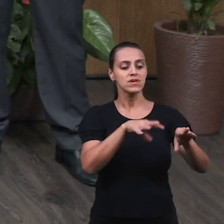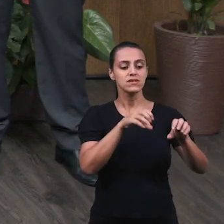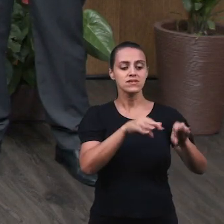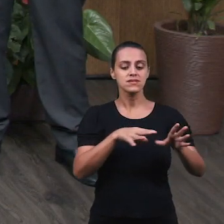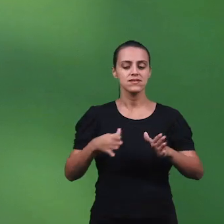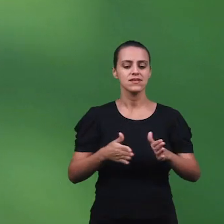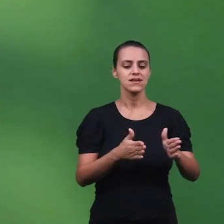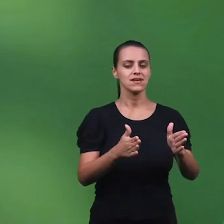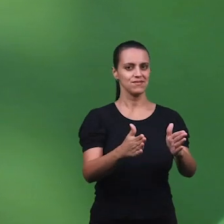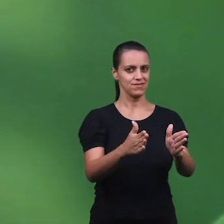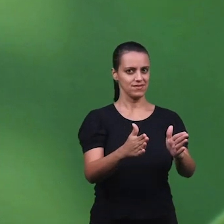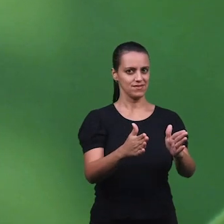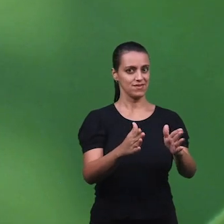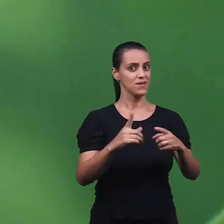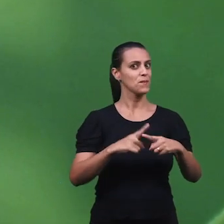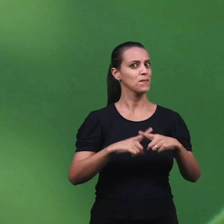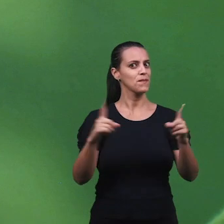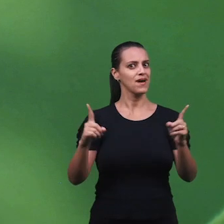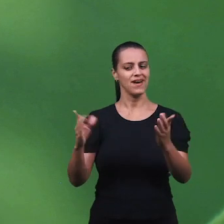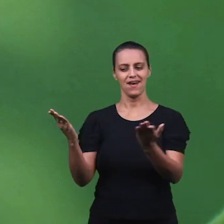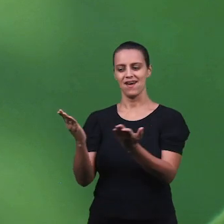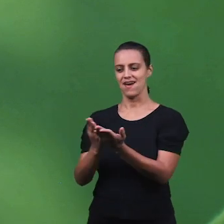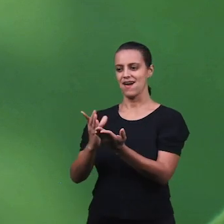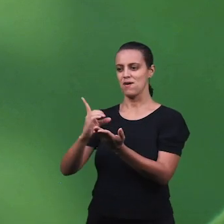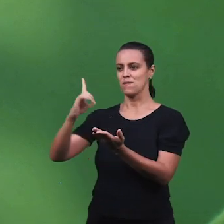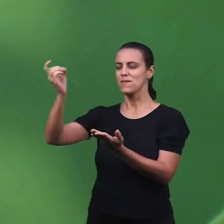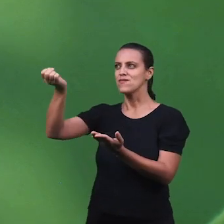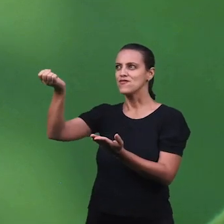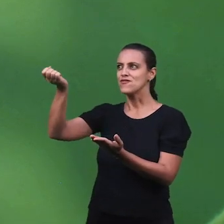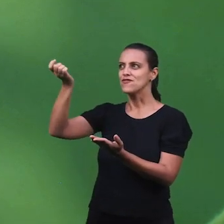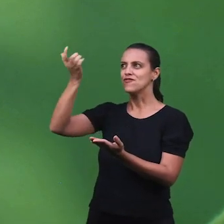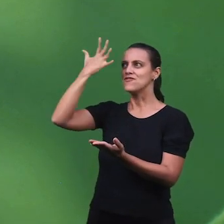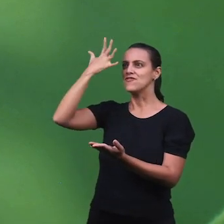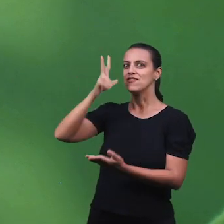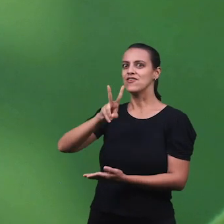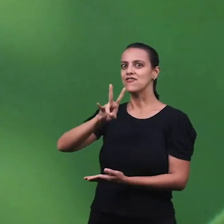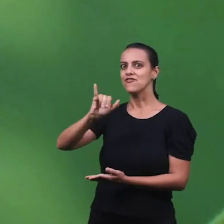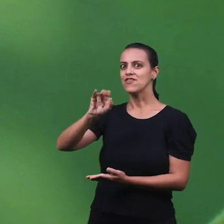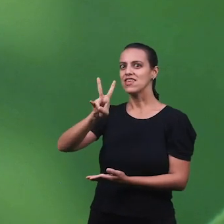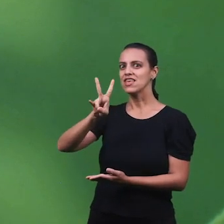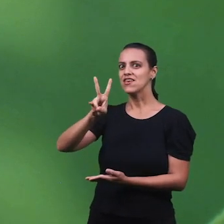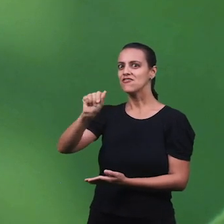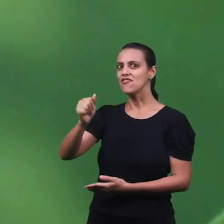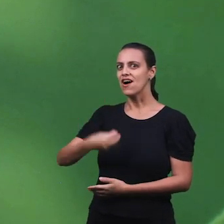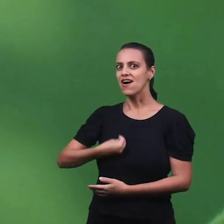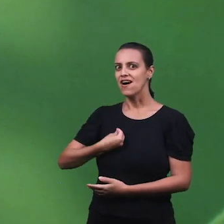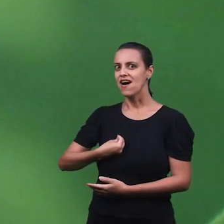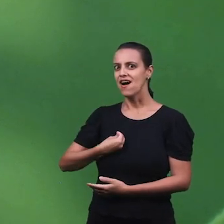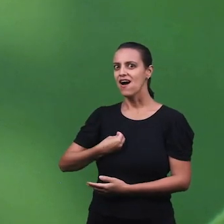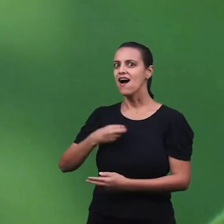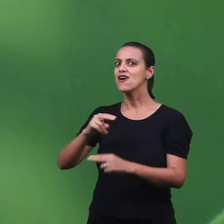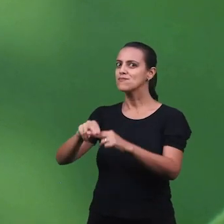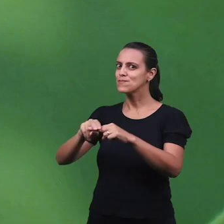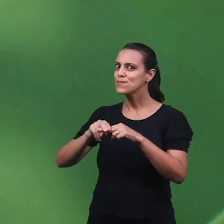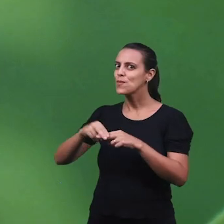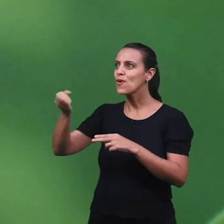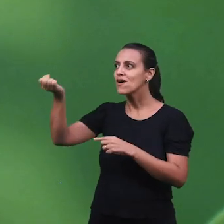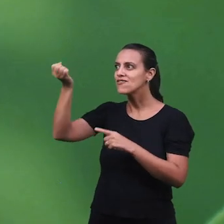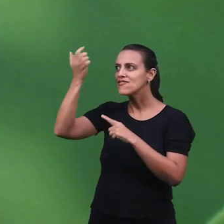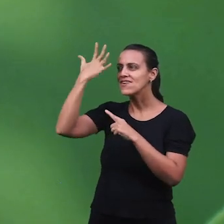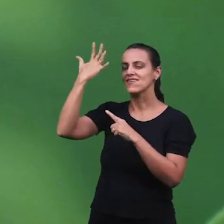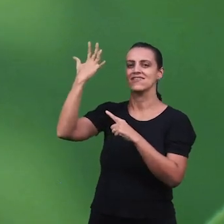Mais la parole vivante, elle est par révélation, elle est